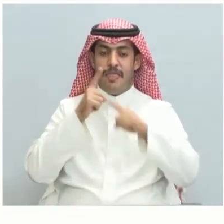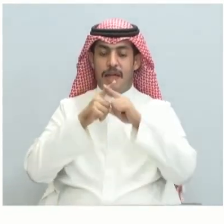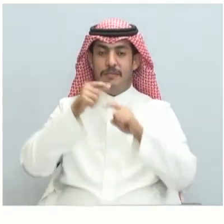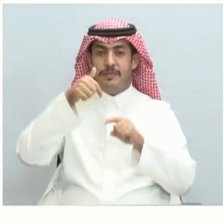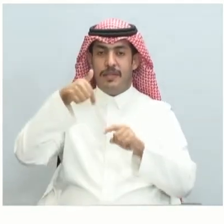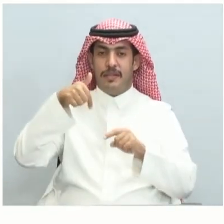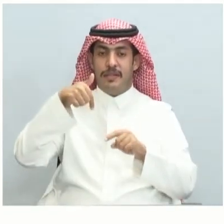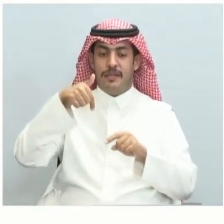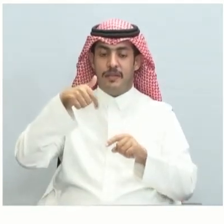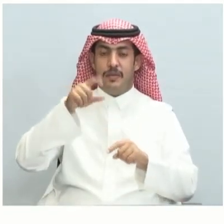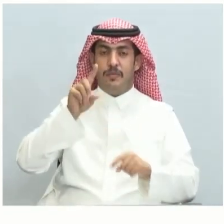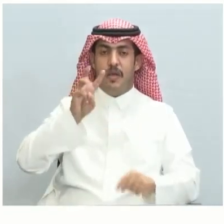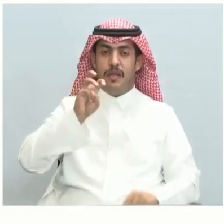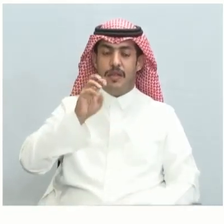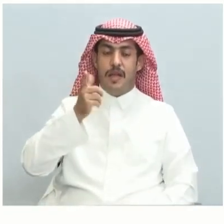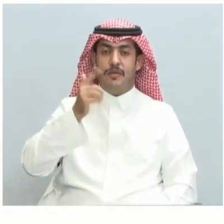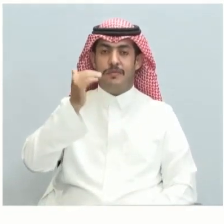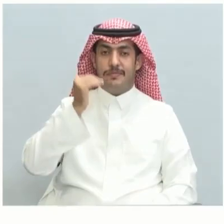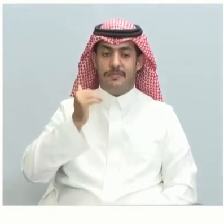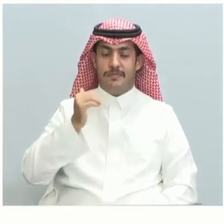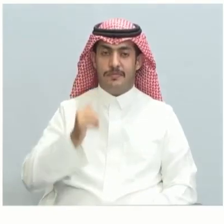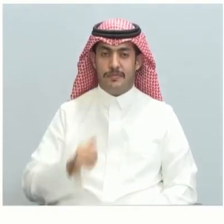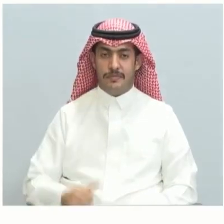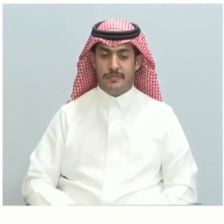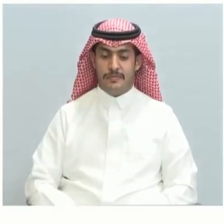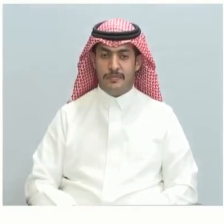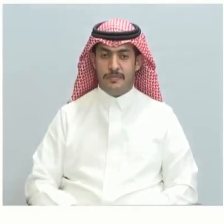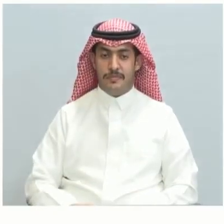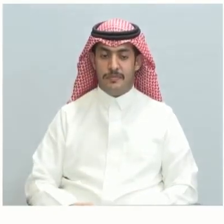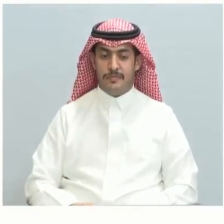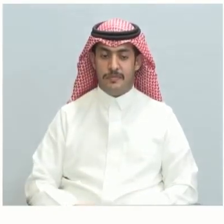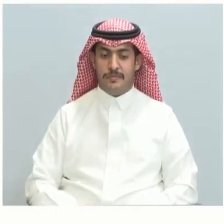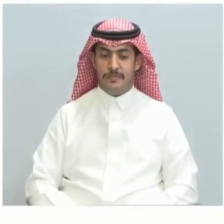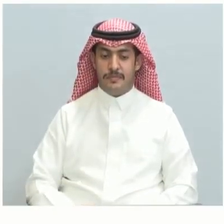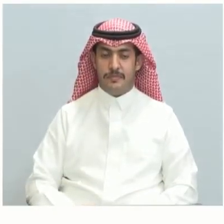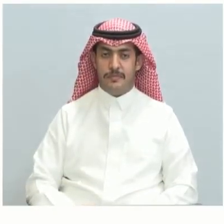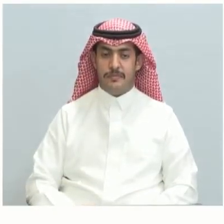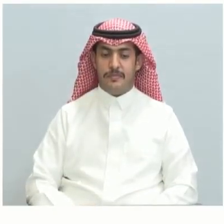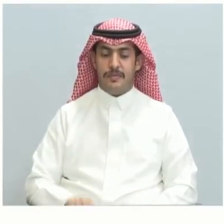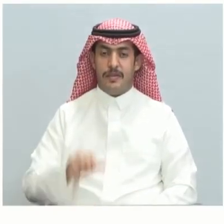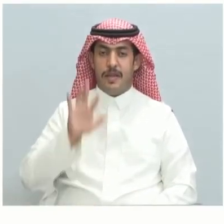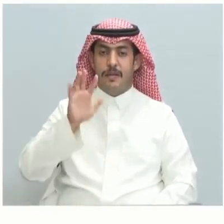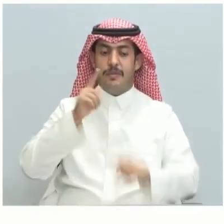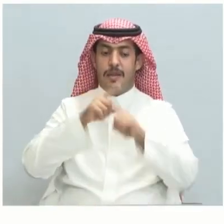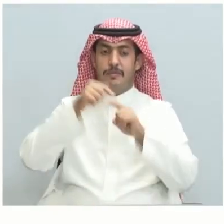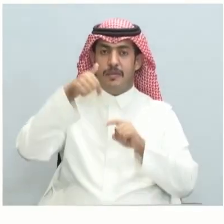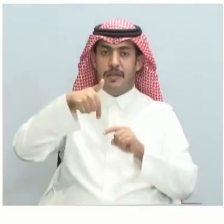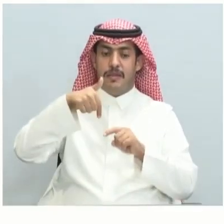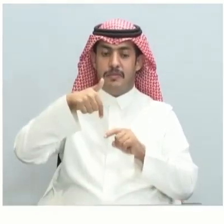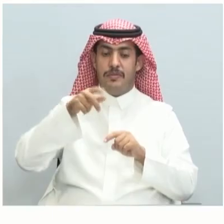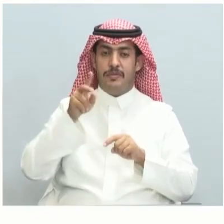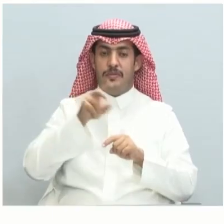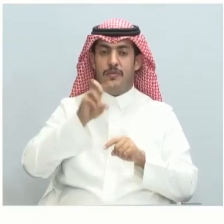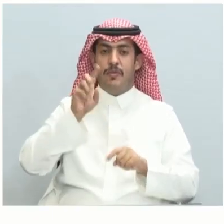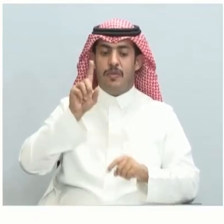سته يعطيني 31 او اقل منها بشكل مباشر خمسه بارك الله فيكم خمسه ضرب سته تساوي